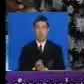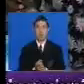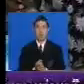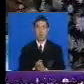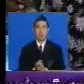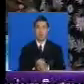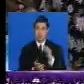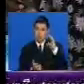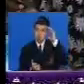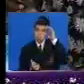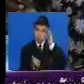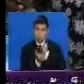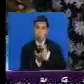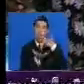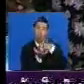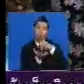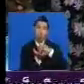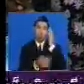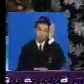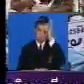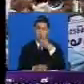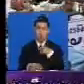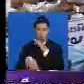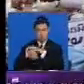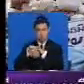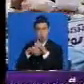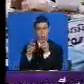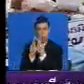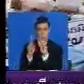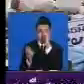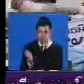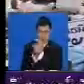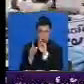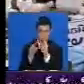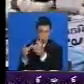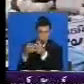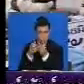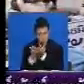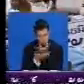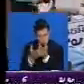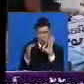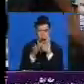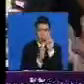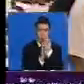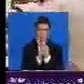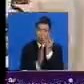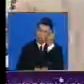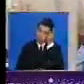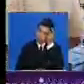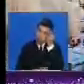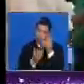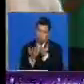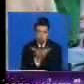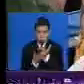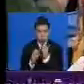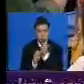พลตำรวจโทวุฒิกล่าวว่าจากนี้ไปจะเรียกประชุมคณะพนักงานสอบสวนร่วมกับฝ่ายกฎหมายเพื่อพิจารณาแนวทางการสอบสวนในคดีนี้หลัง